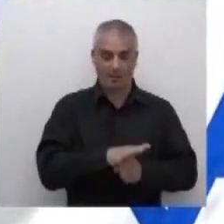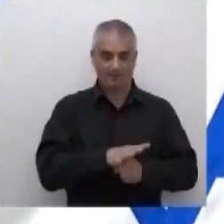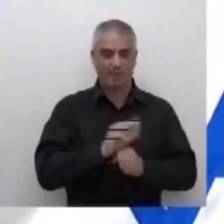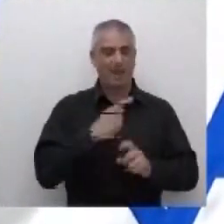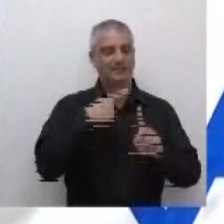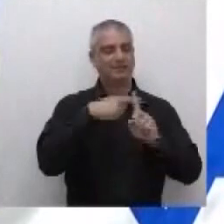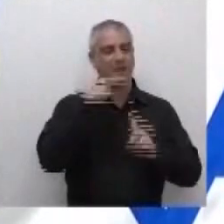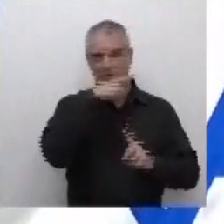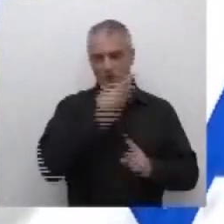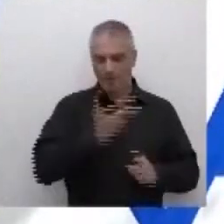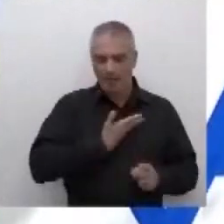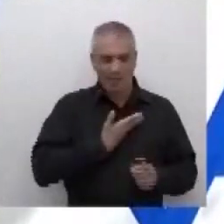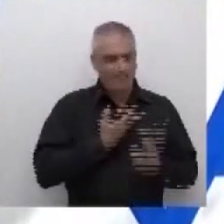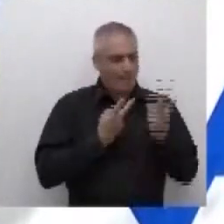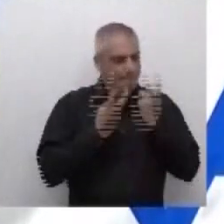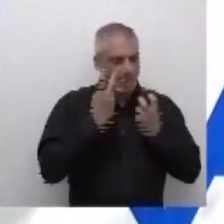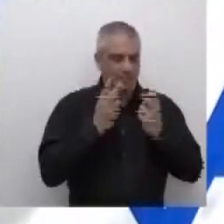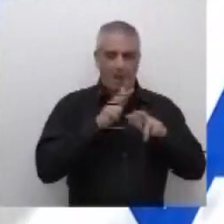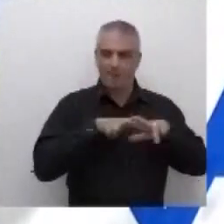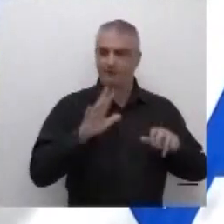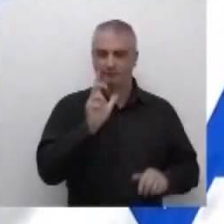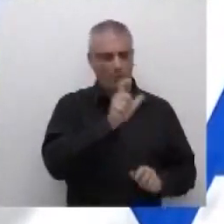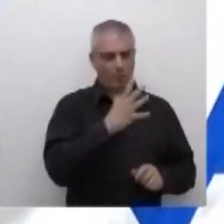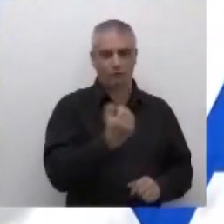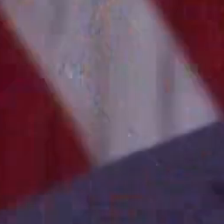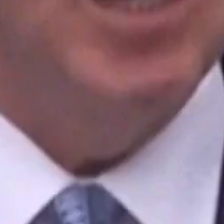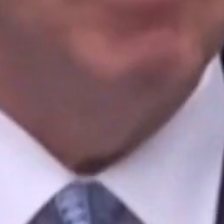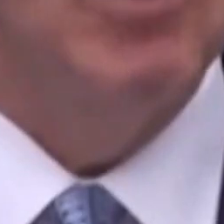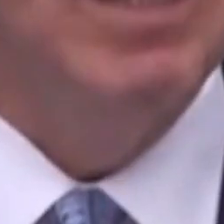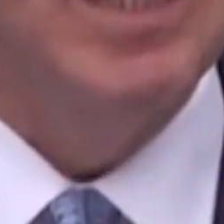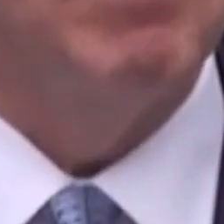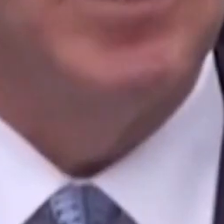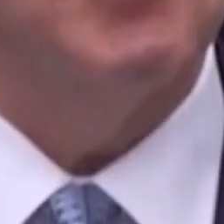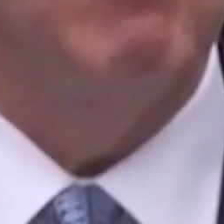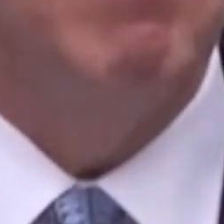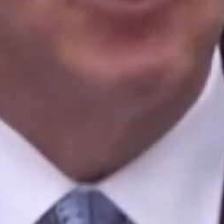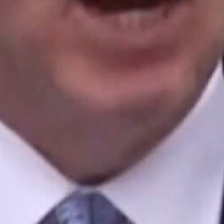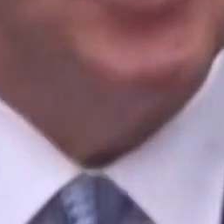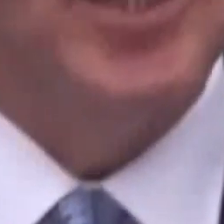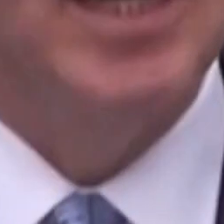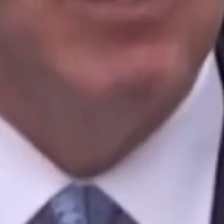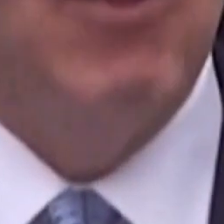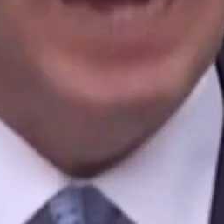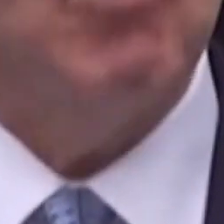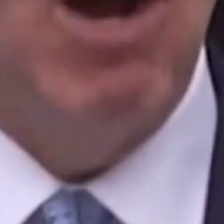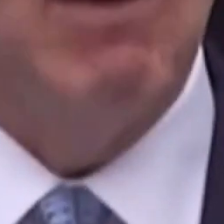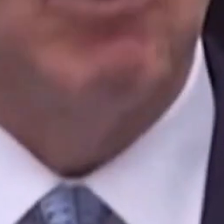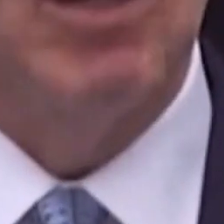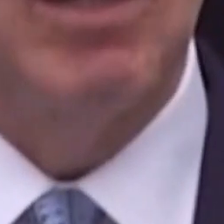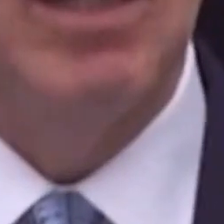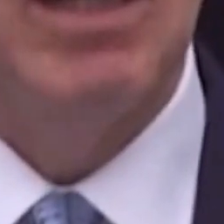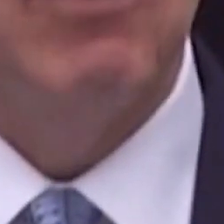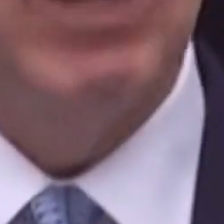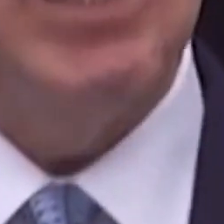आक्रामक हथियार नहीं प्रदान करेगा। बेंजामिन नेतन्याहू ने देश के वार्षिक होलोकॉस्ट रिमेम्बरेंस डे पर एक